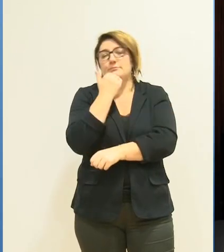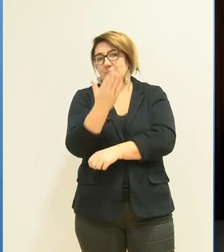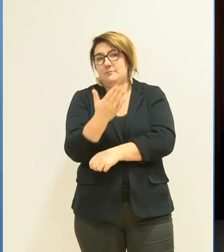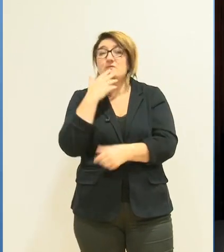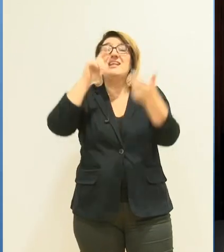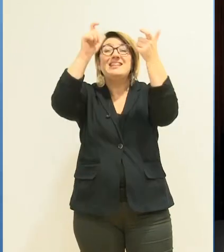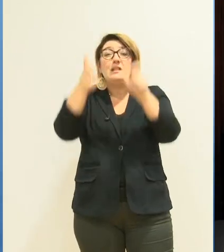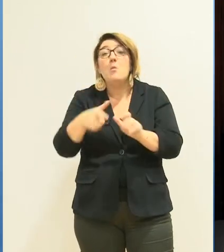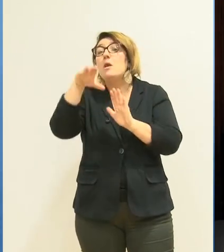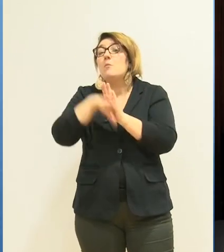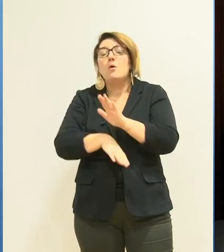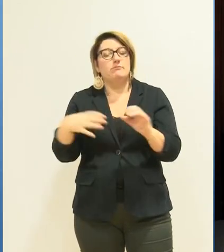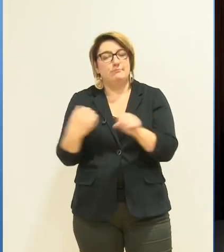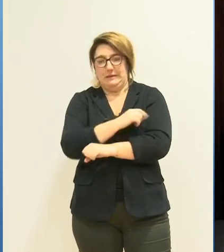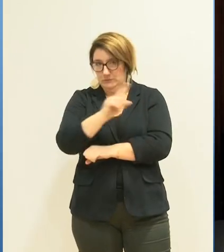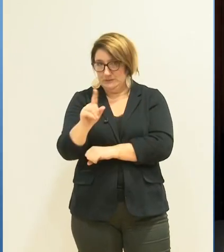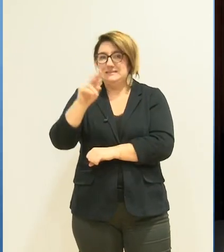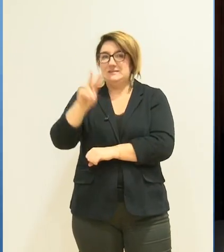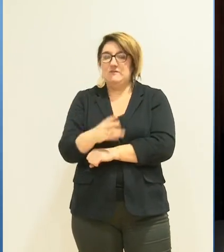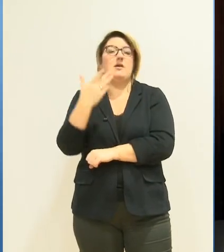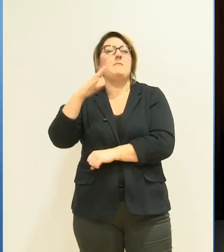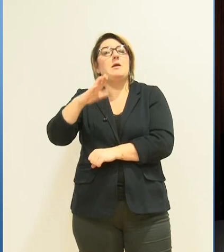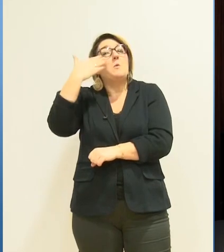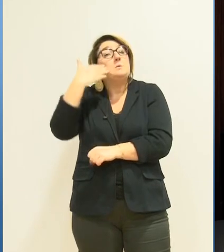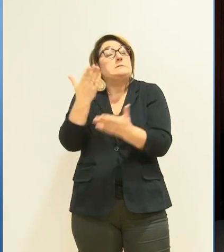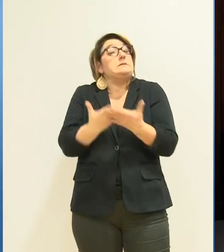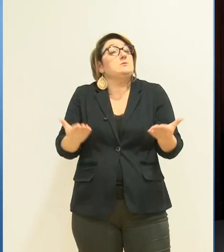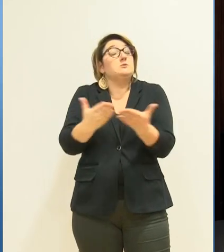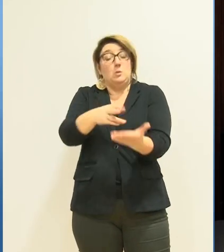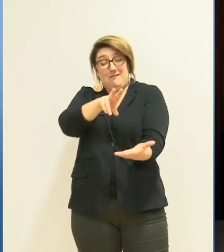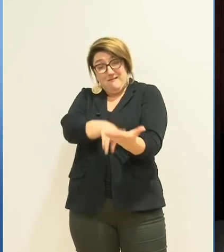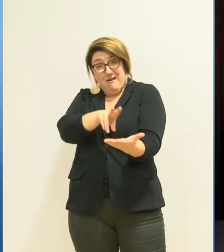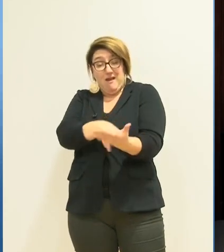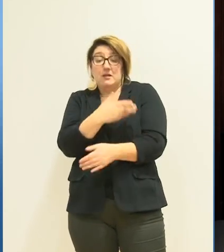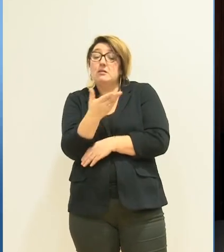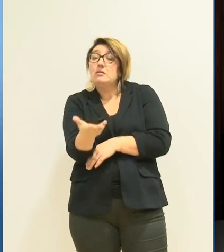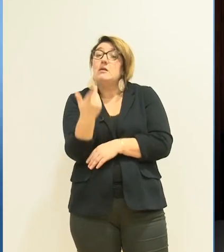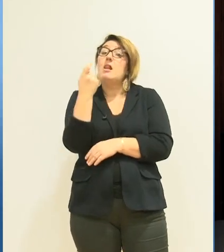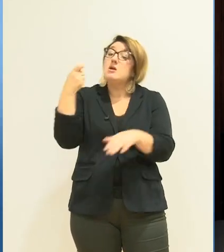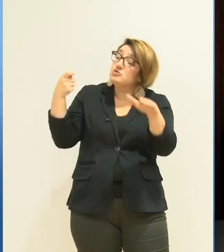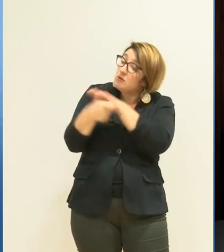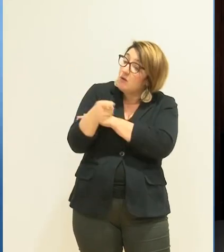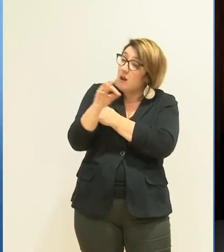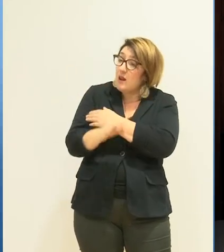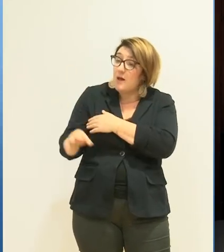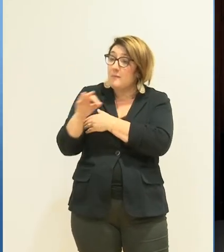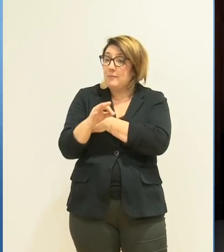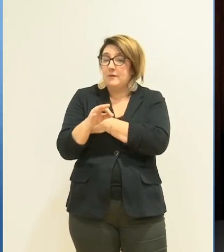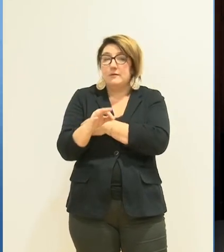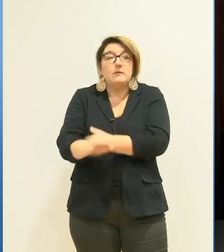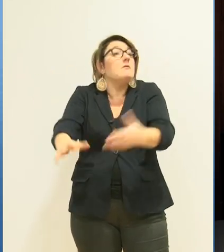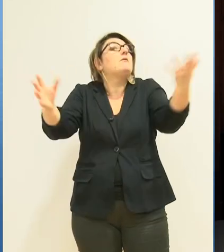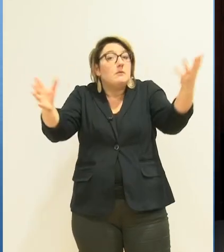nous savons aussi que nous sommes face à des réalités et que sans ces financements nous ne pouvons pas